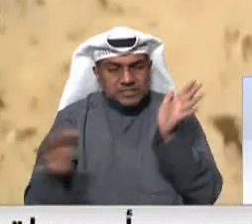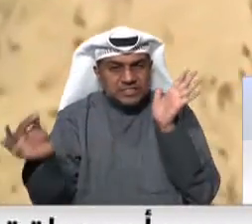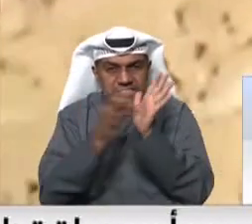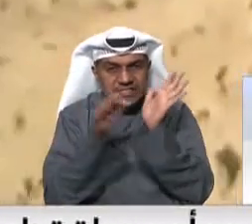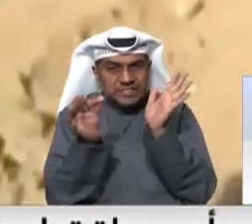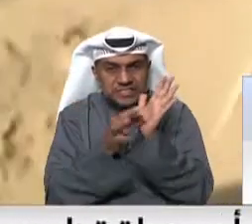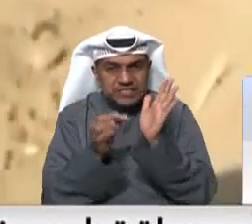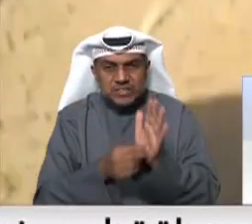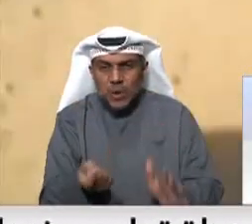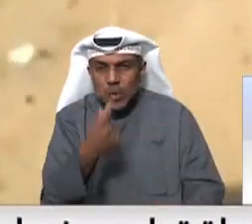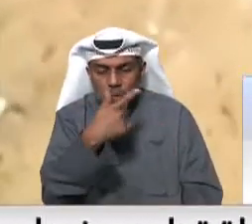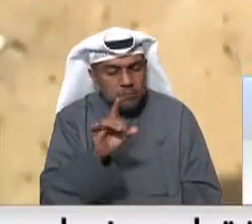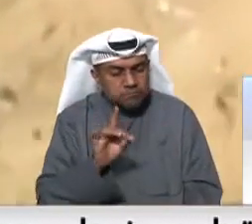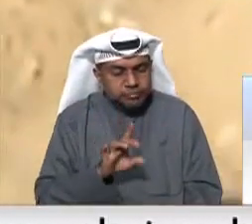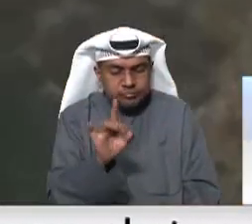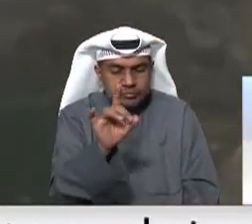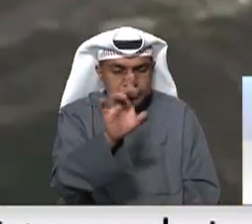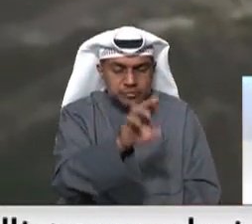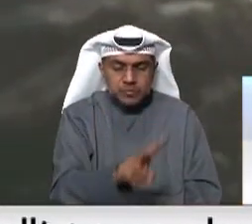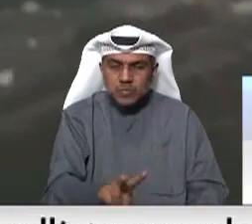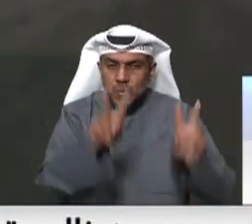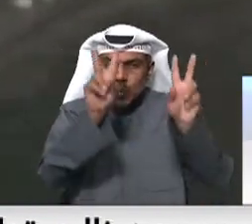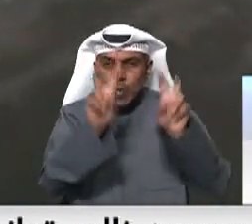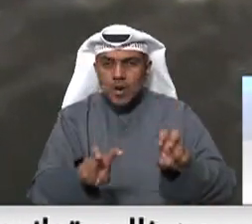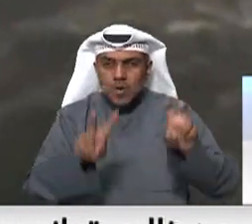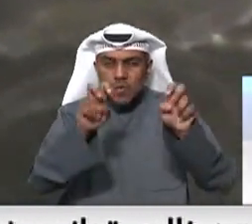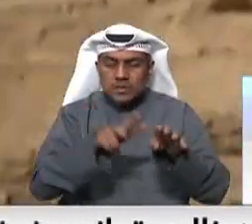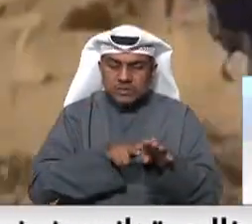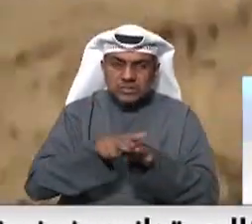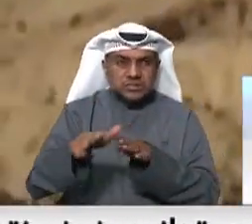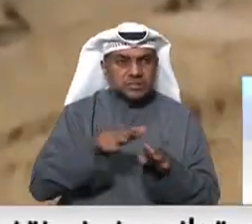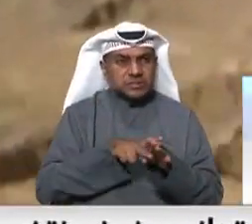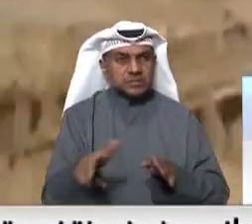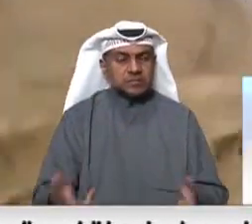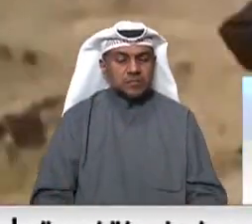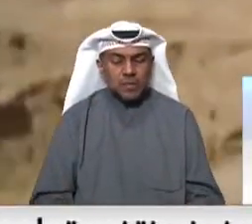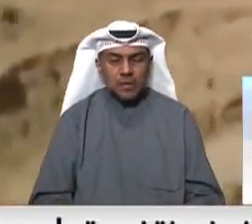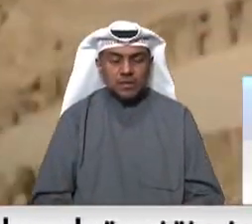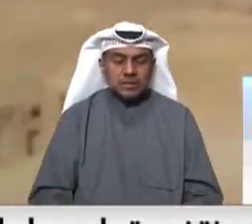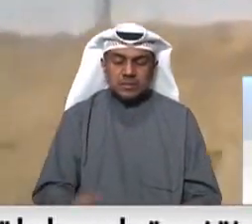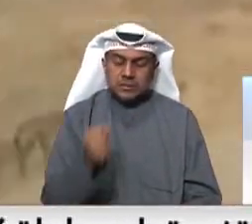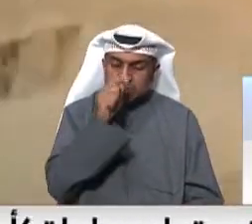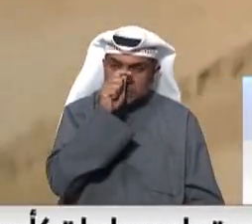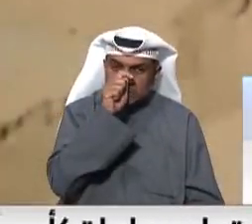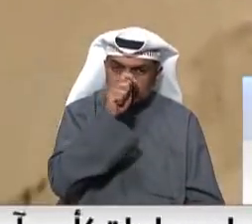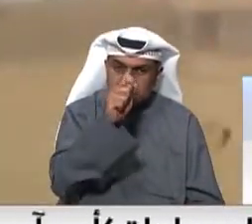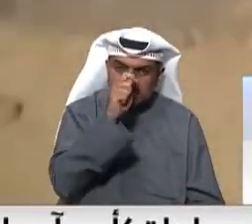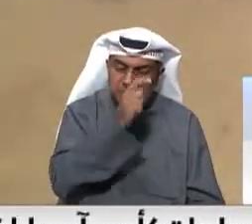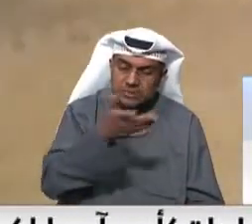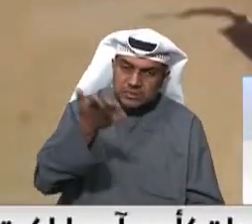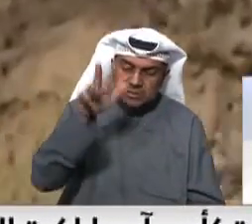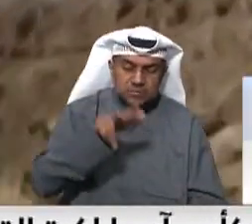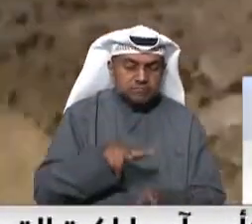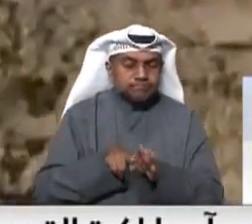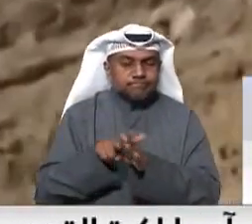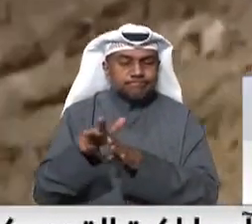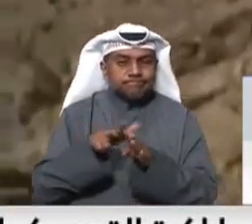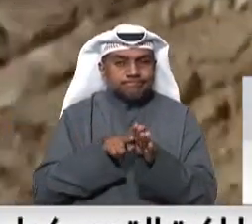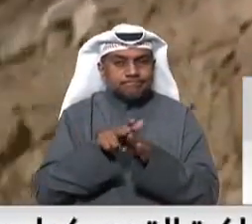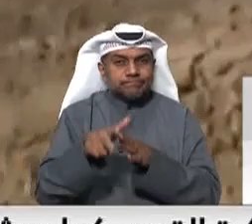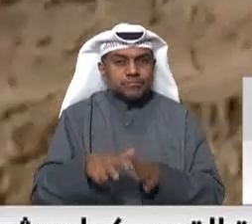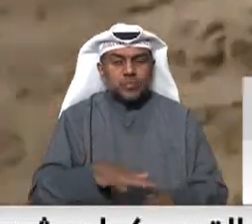الاسرائيلي في تنفيذ عمليات تدمير منهجي وواسع النطاق للمناطق والاحياء السكنيه والبنى التحتيه المدنيه